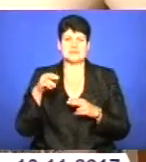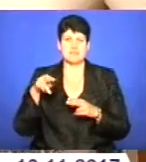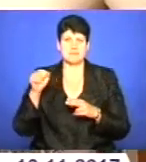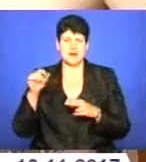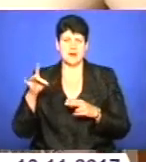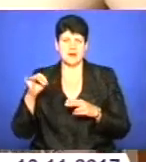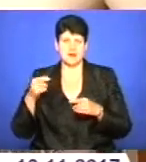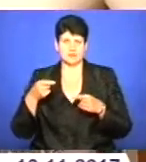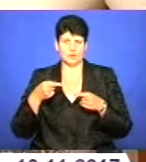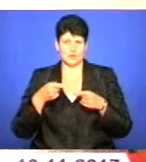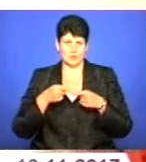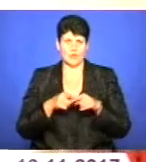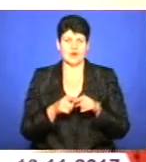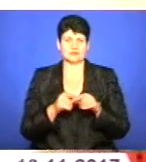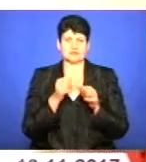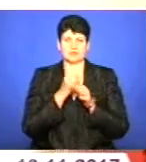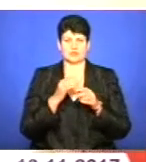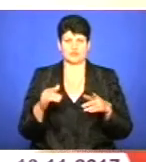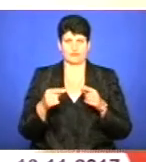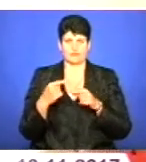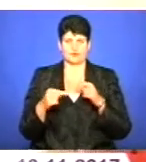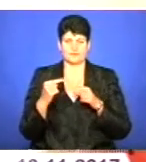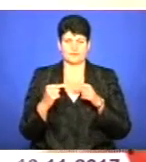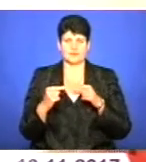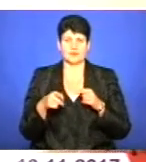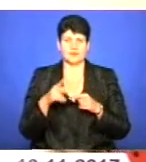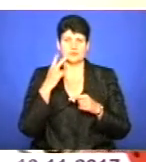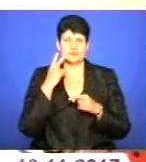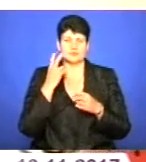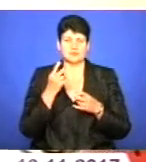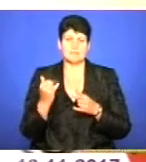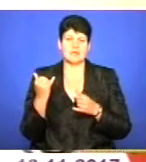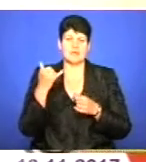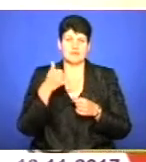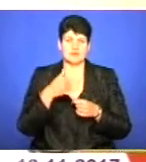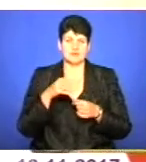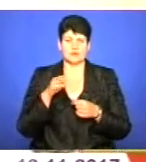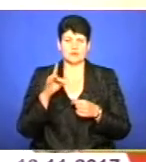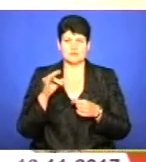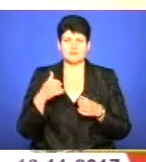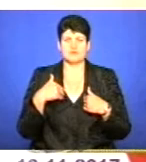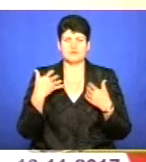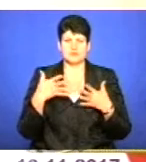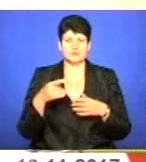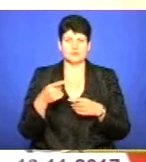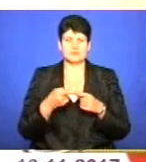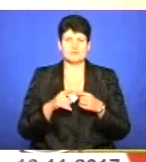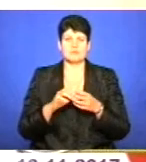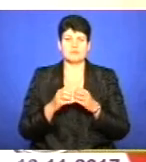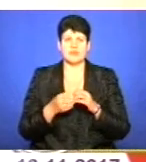тромбоцитів неможливе. І дитині раз на якийсь час потрібне переливання тромбоцитів. Ну, в Тернополі, як ви вже знаєте, проблеми з